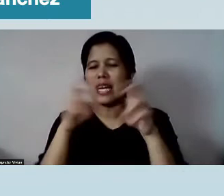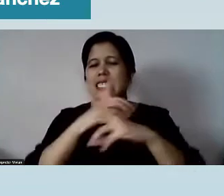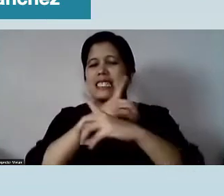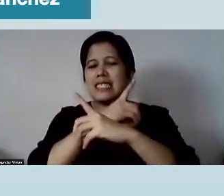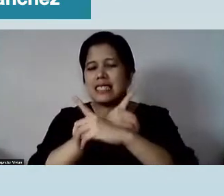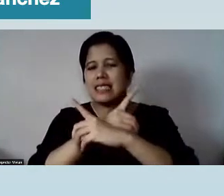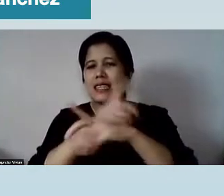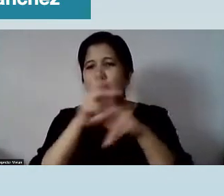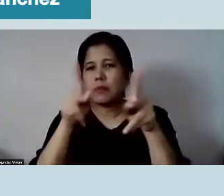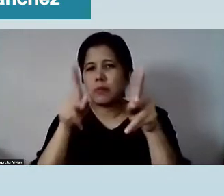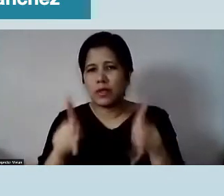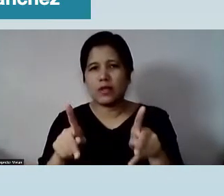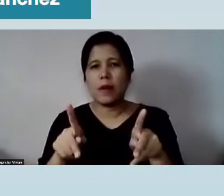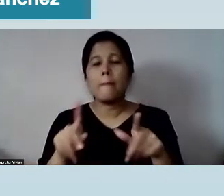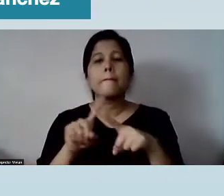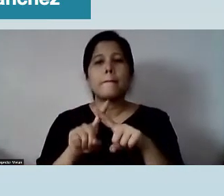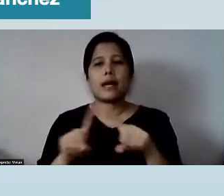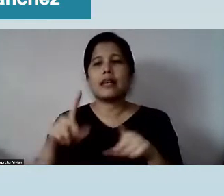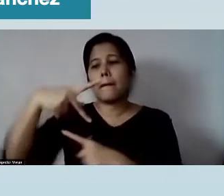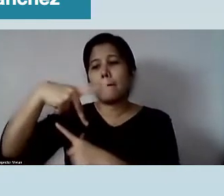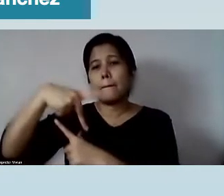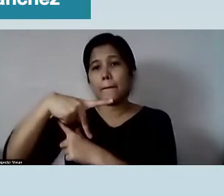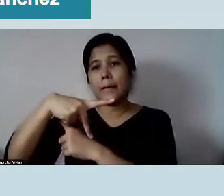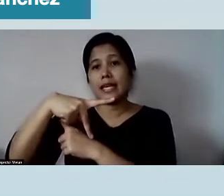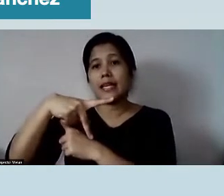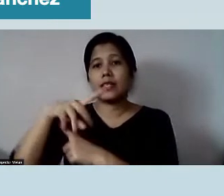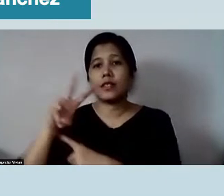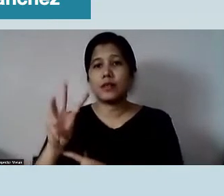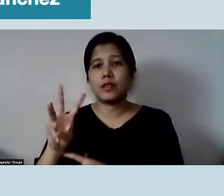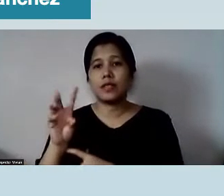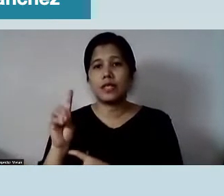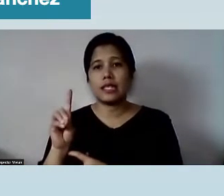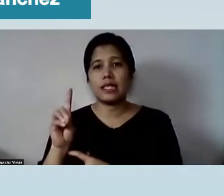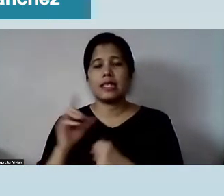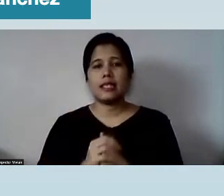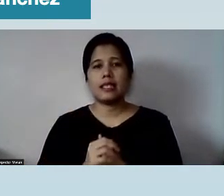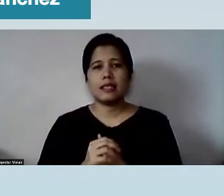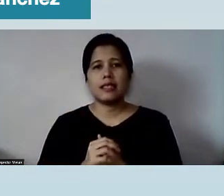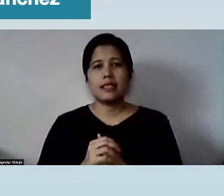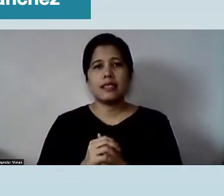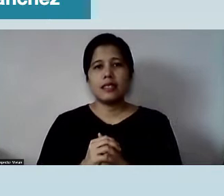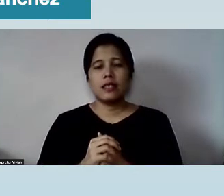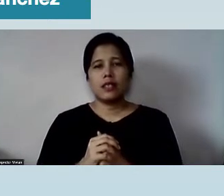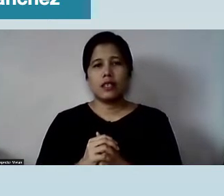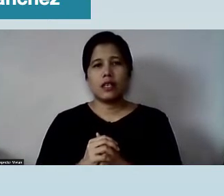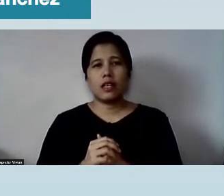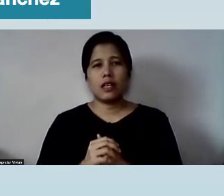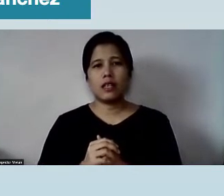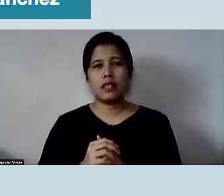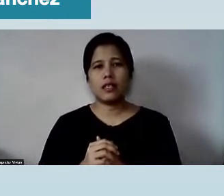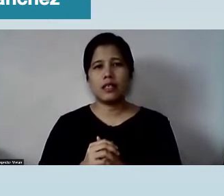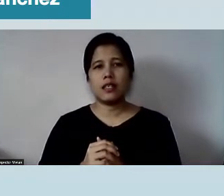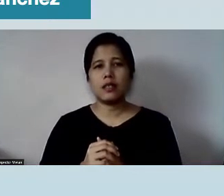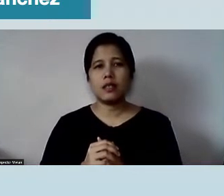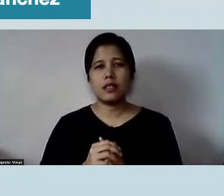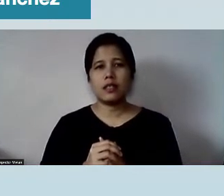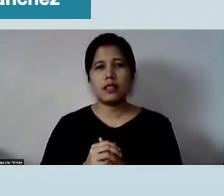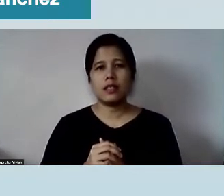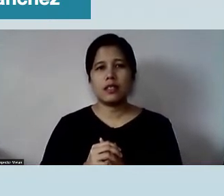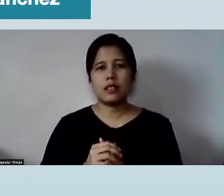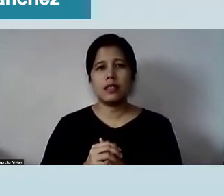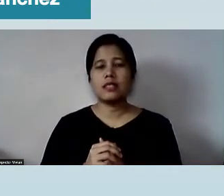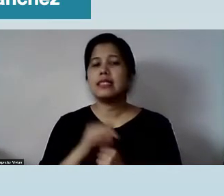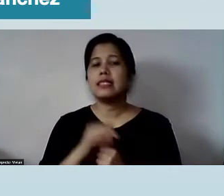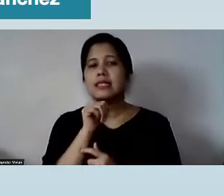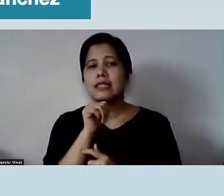person with disability. No? But hindi natin kasi nilagay ko lang yung acronym, but hindi po